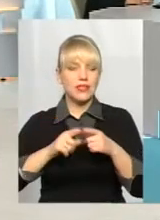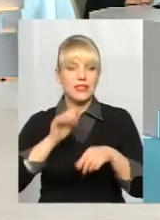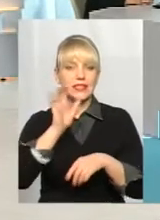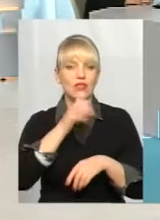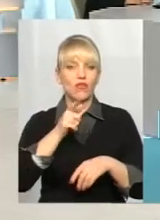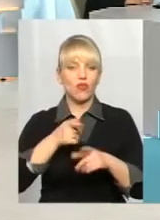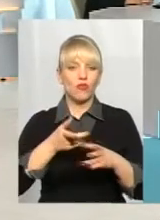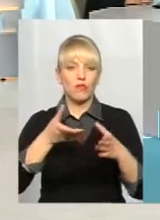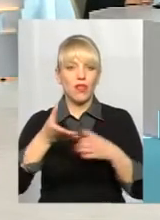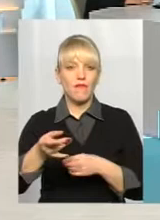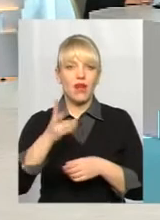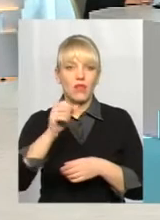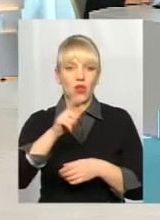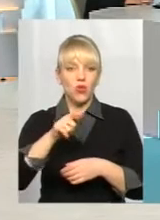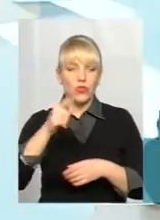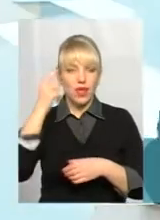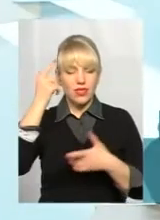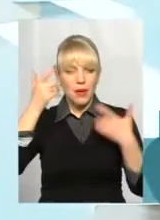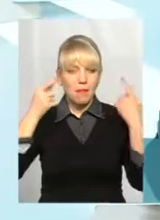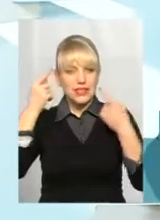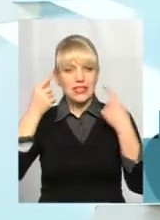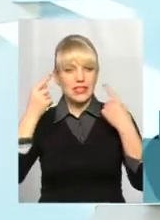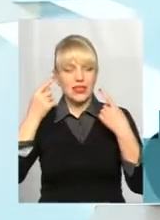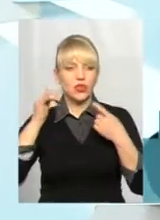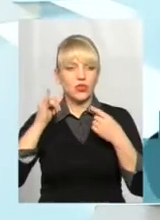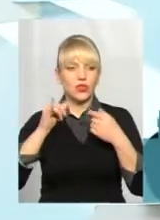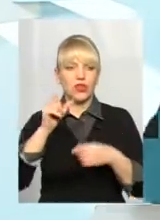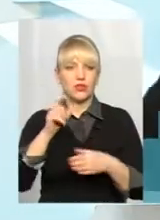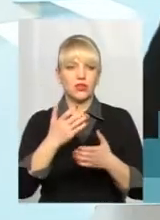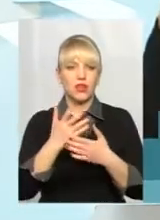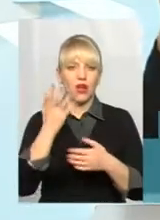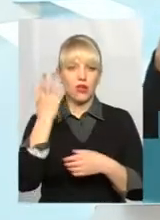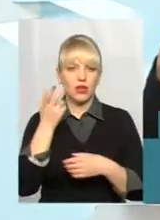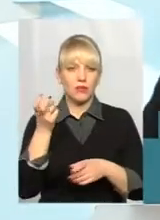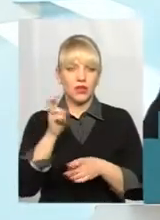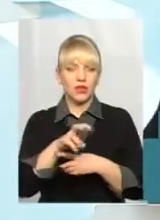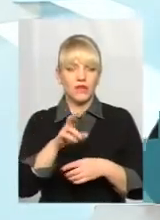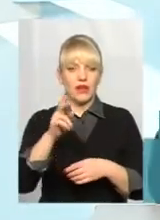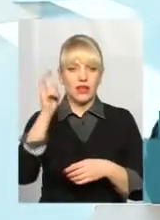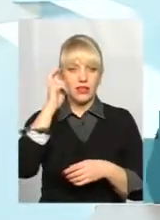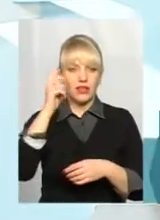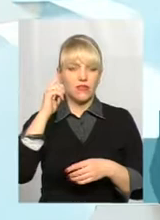на людей, на людську психіку. Людина часто в Київ приїде, шумить дорога.